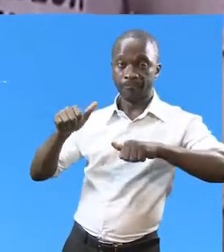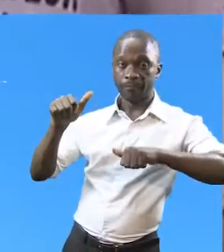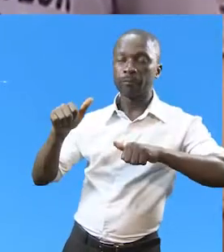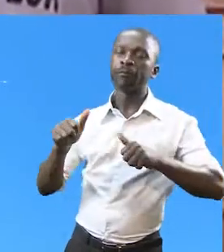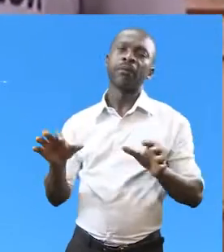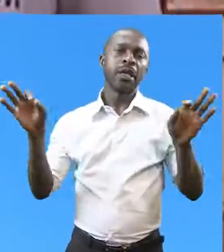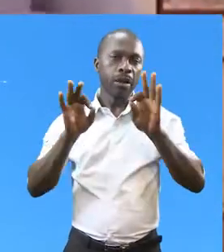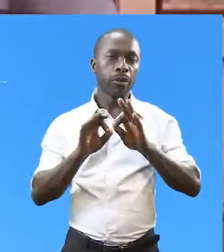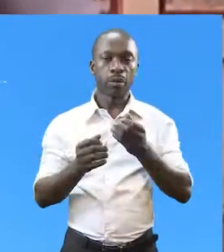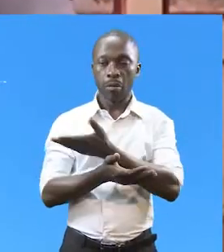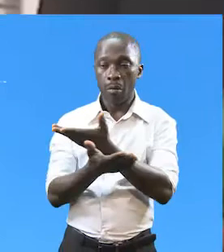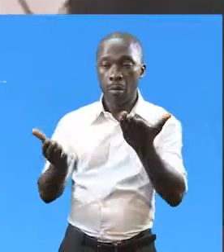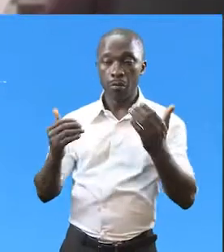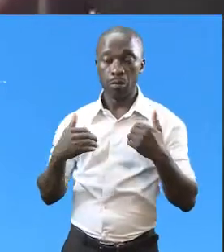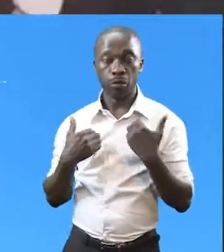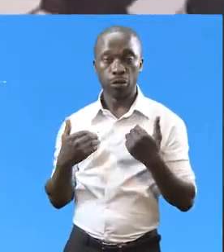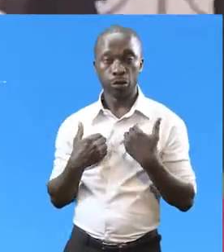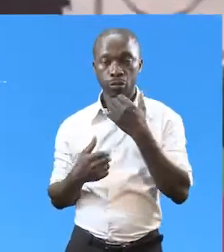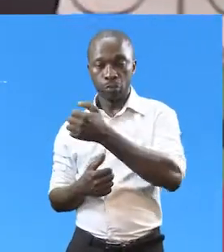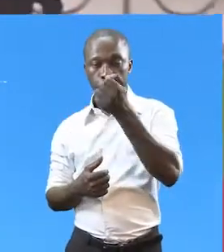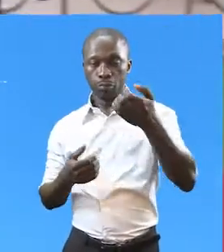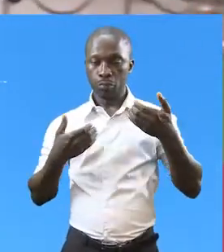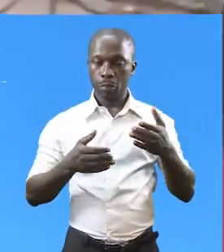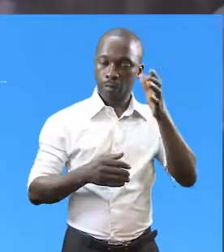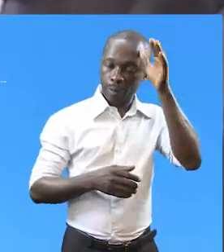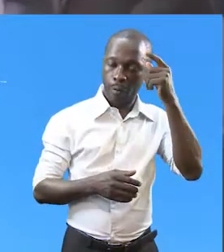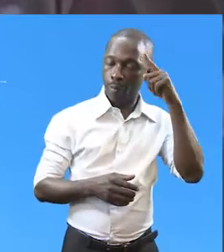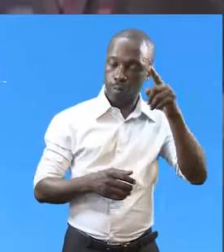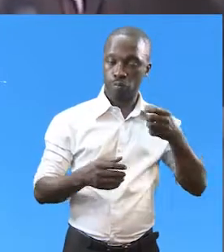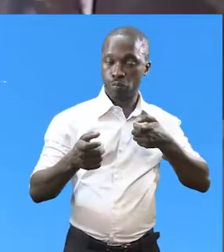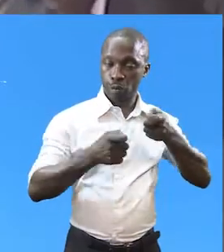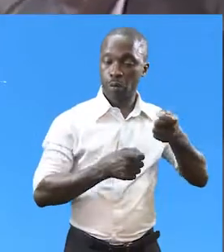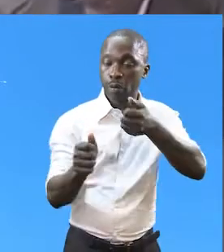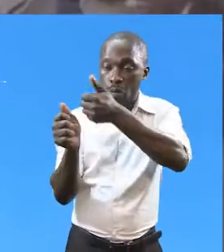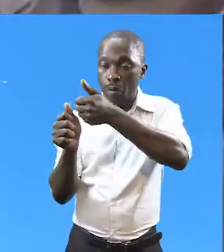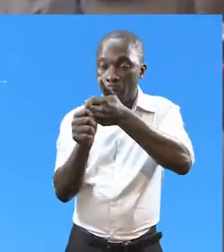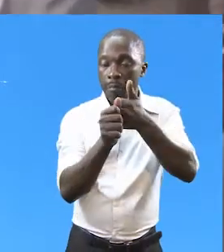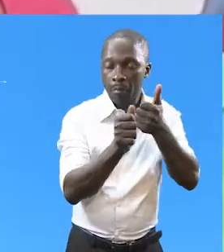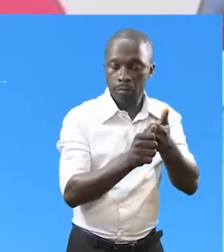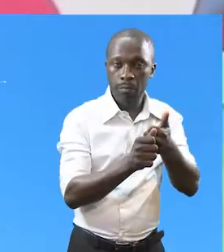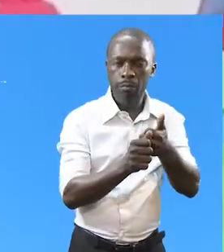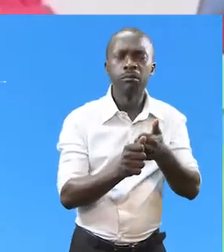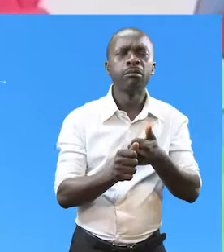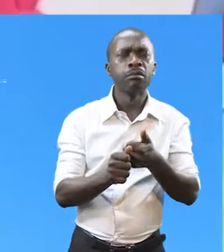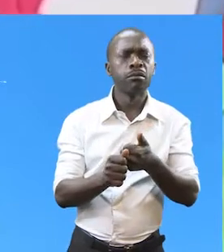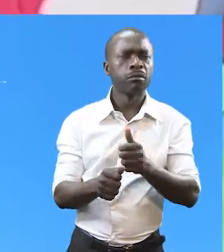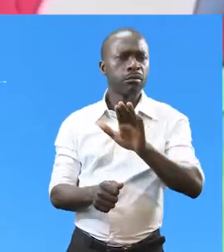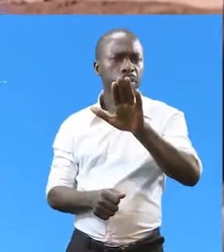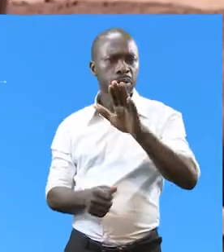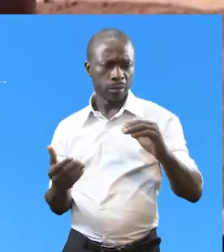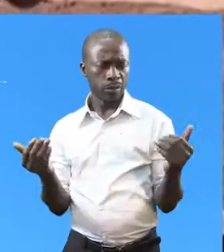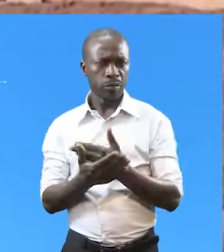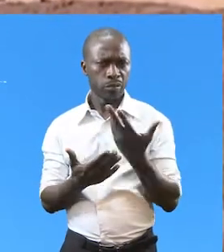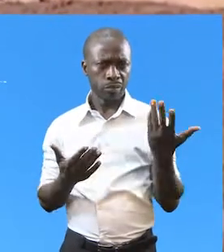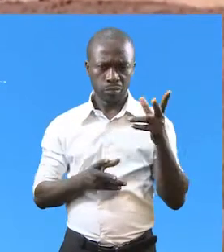les jeunes prennent en main la destinée de leur pays, le Tchad. L'on serait tenté de se demander à quoi serviront ces candidatures virtuelles quand